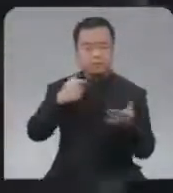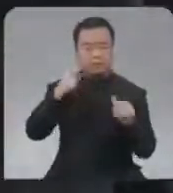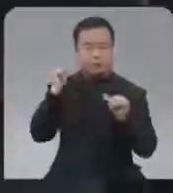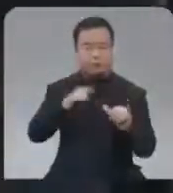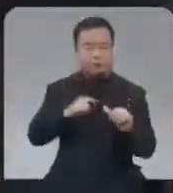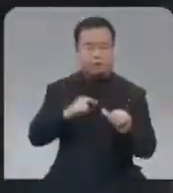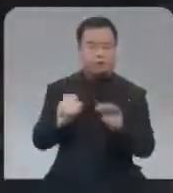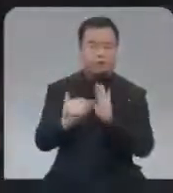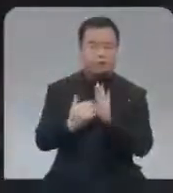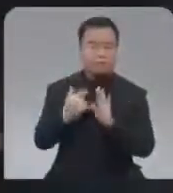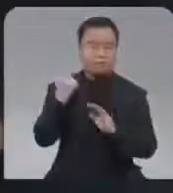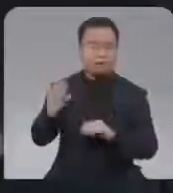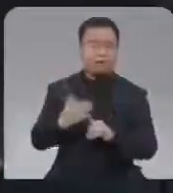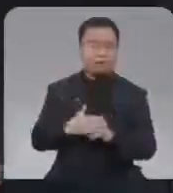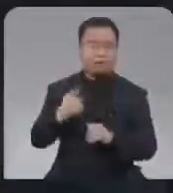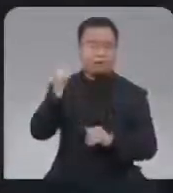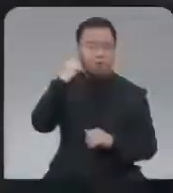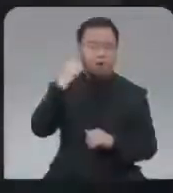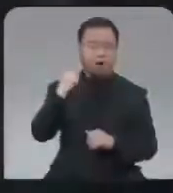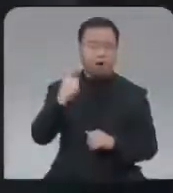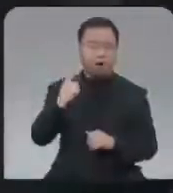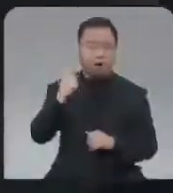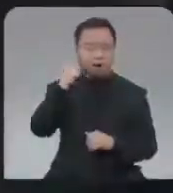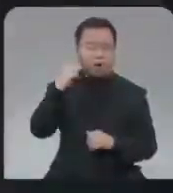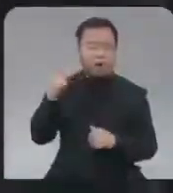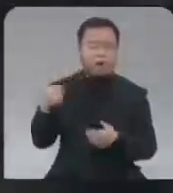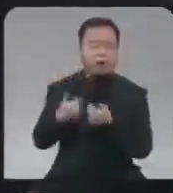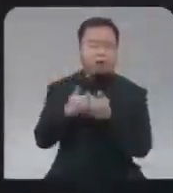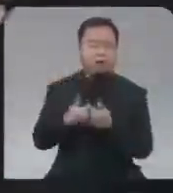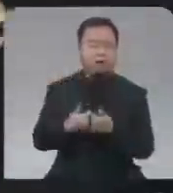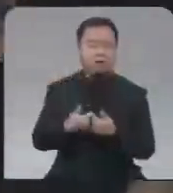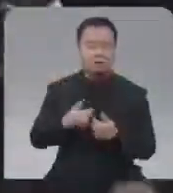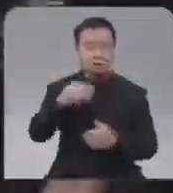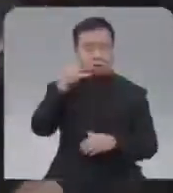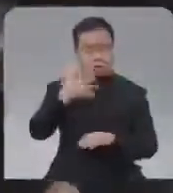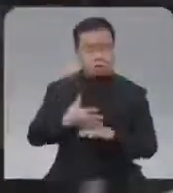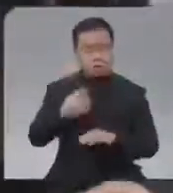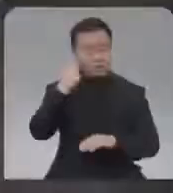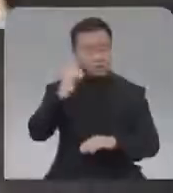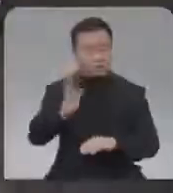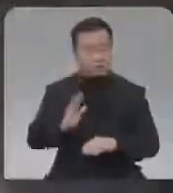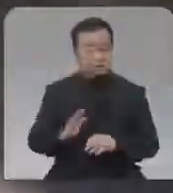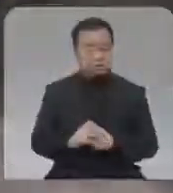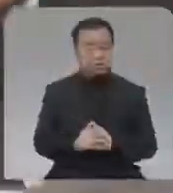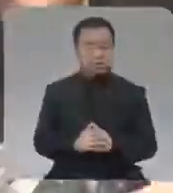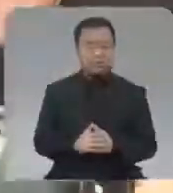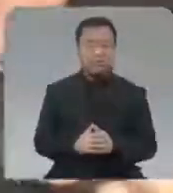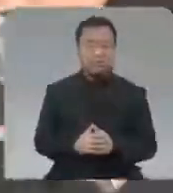和12/12军事叛乱以及筹集数千亿韩元秘密资金嫌疑等，